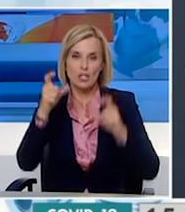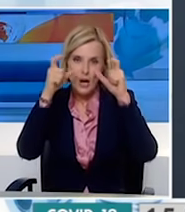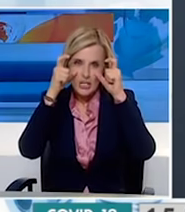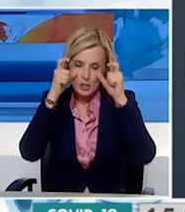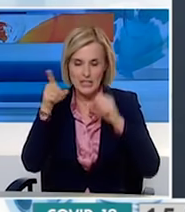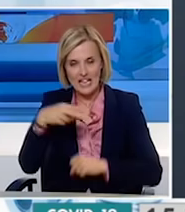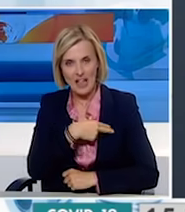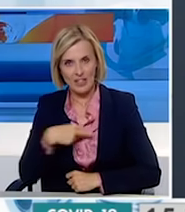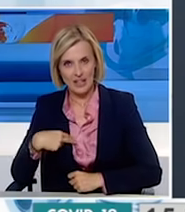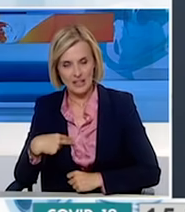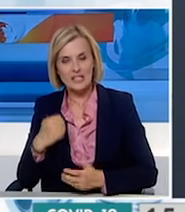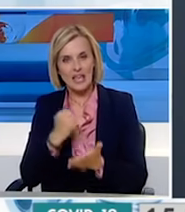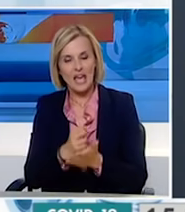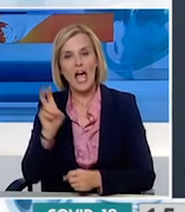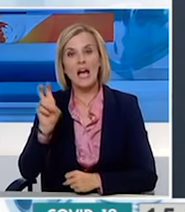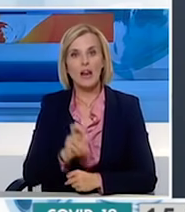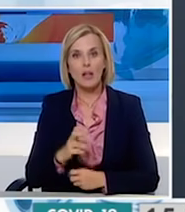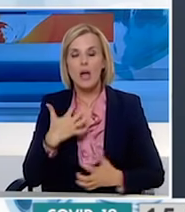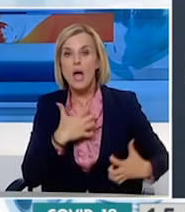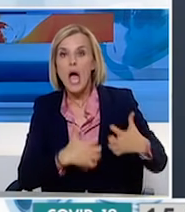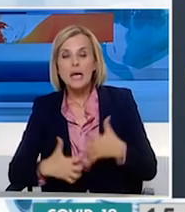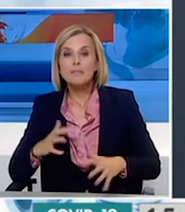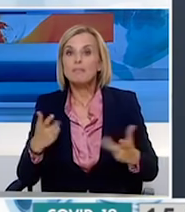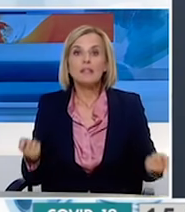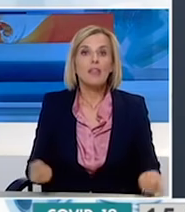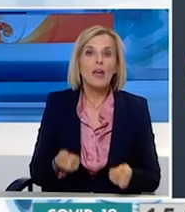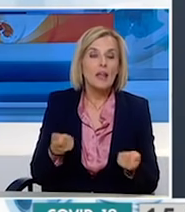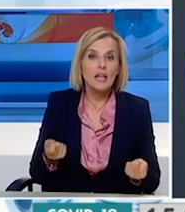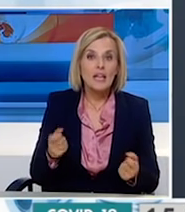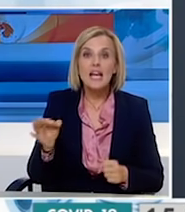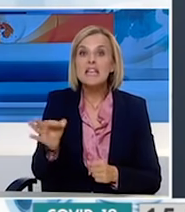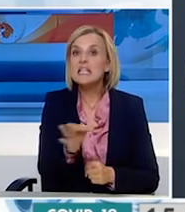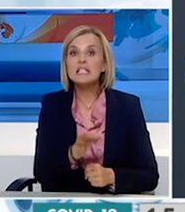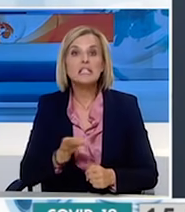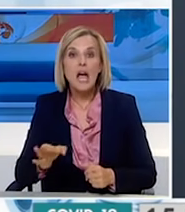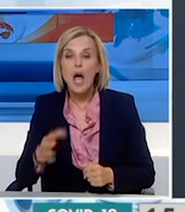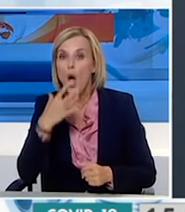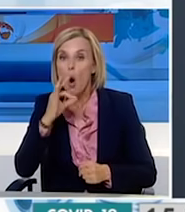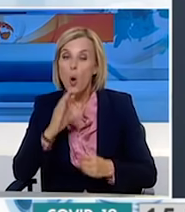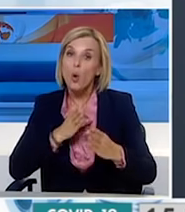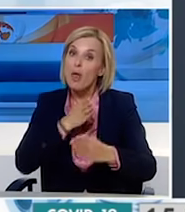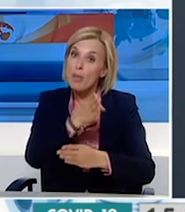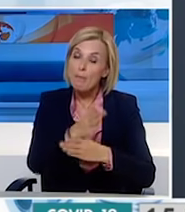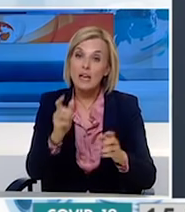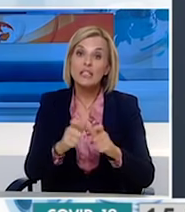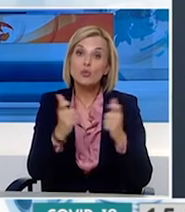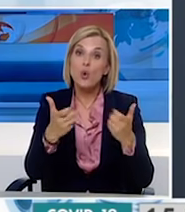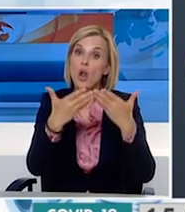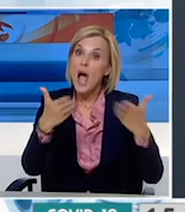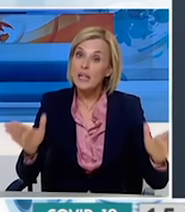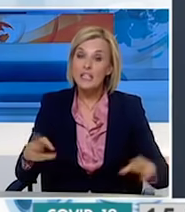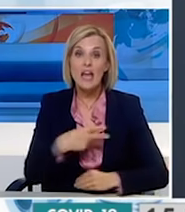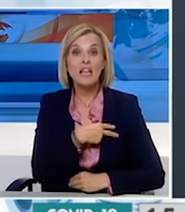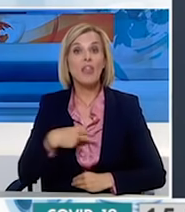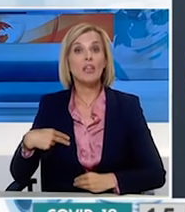Χαρδαλιά, υπάρχει μεγάλη ανησυχία στα νησιά με την κάθοδο των εκπαιδευτικών για να ανοίξουν τα σχολεία. Οι άνθρωποι αυτοί, λόγω κλεισίματος των σχολείων για